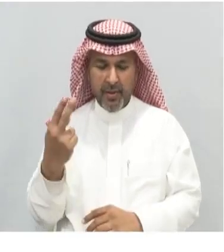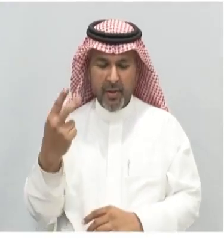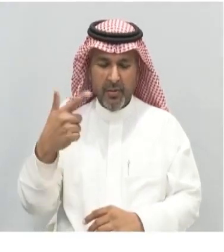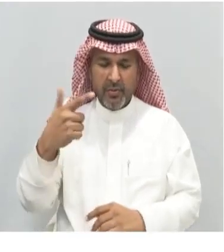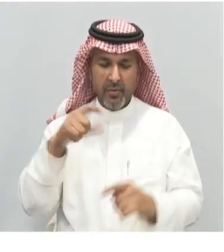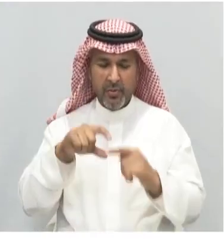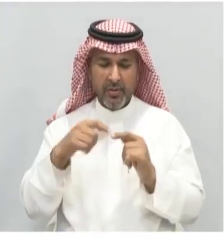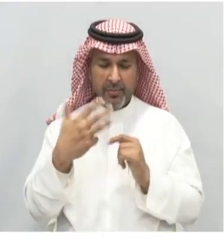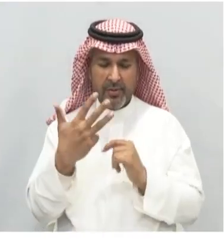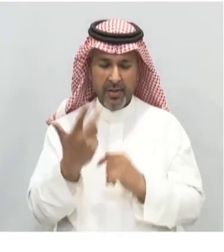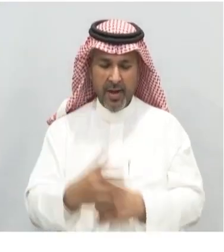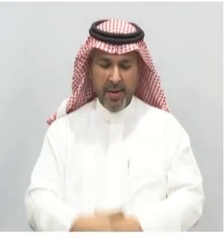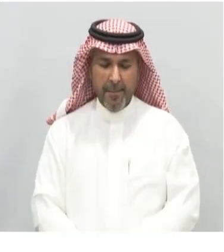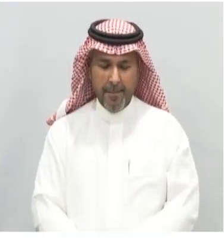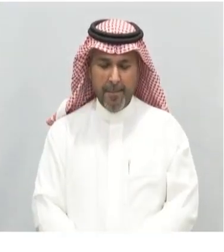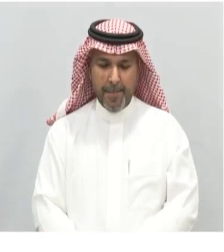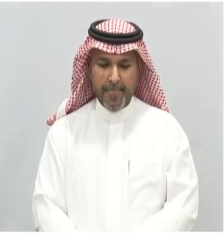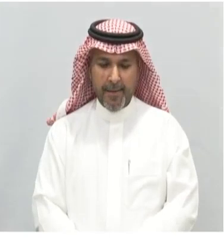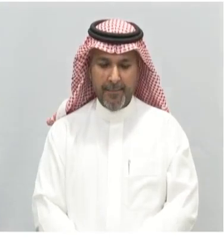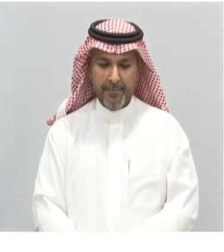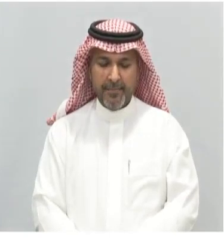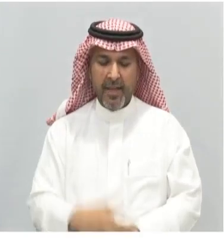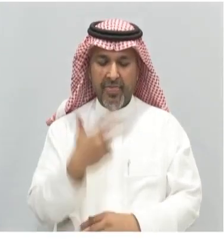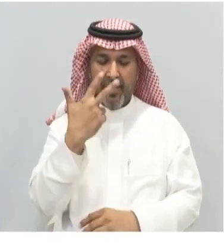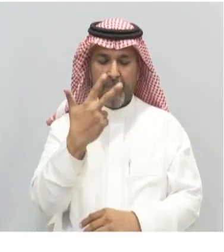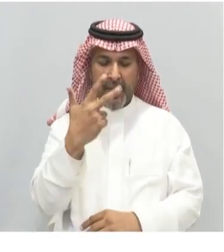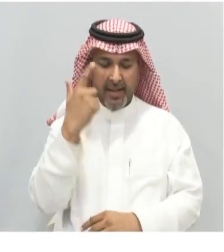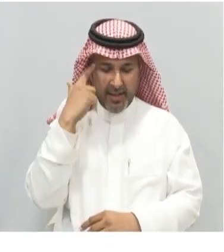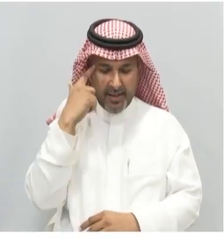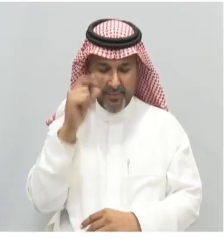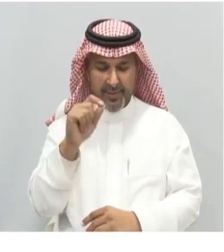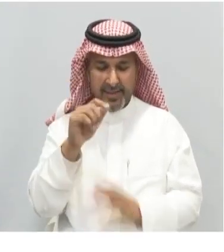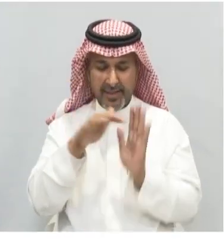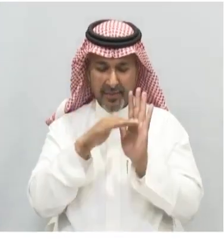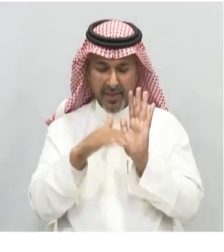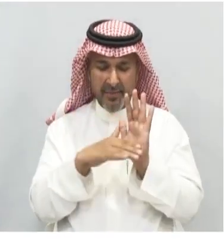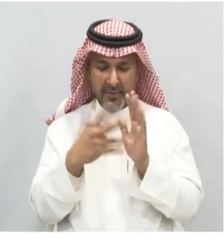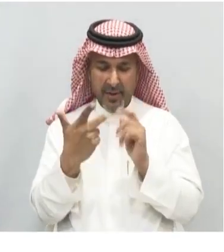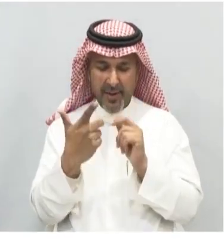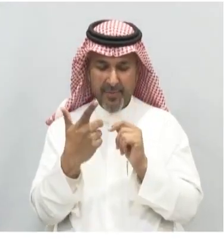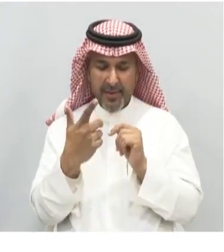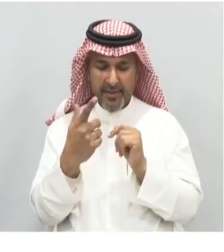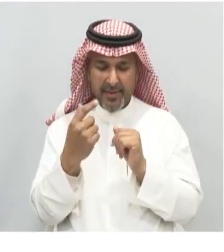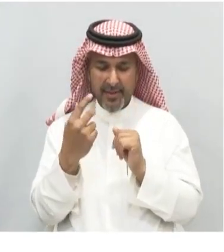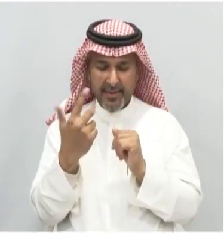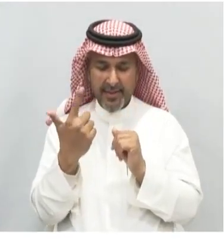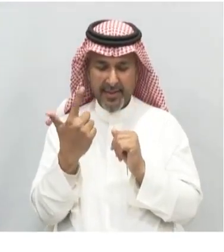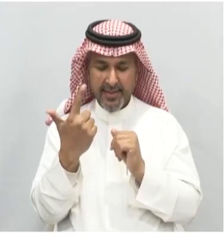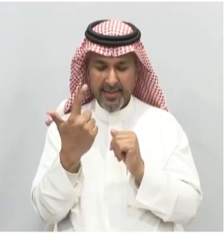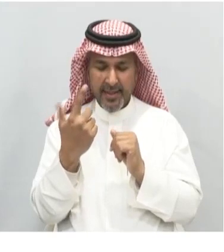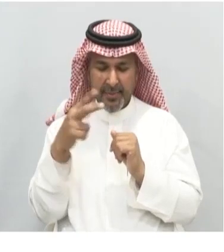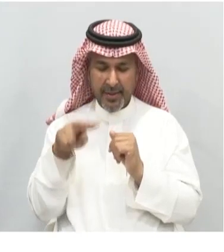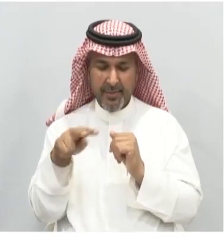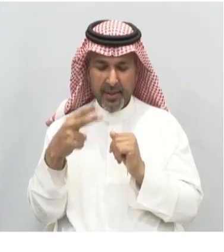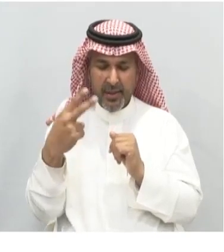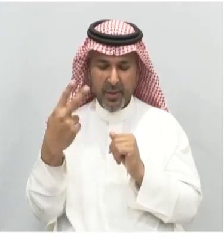يكون الاجابه مبدعين ابنائي ثمانيه طيب يا ابطال 200 عفوا 720